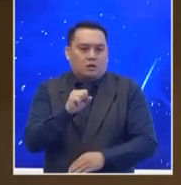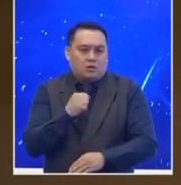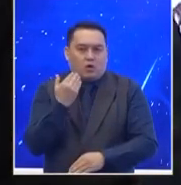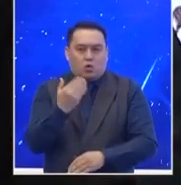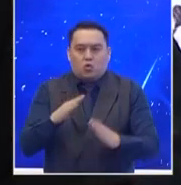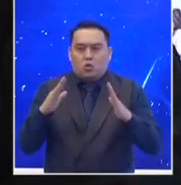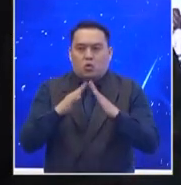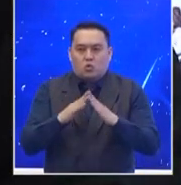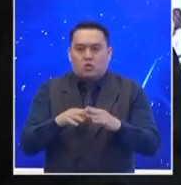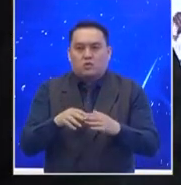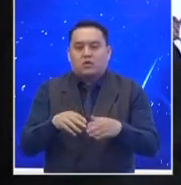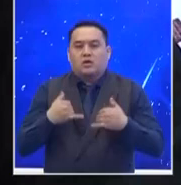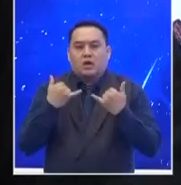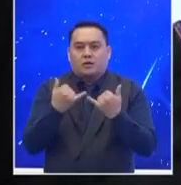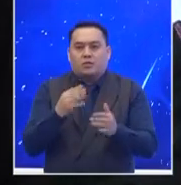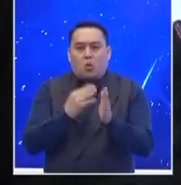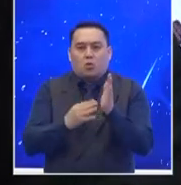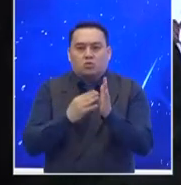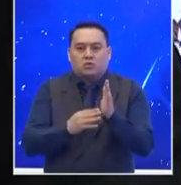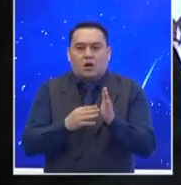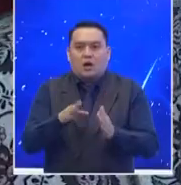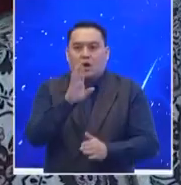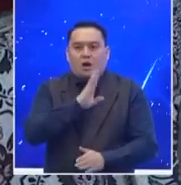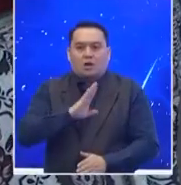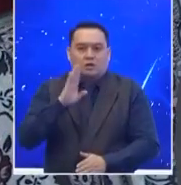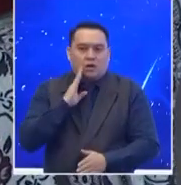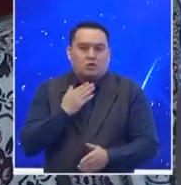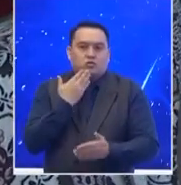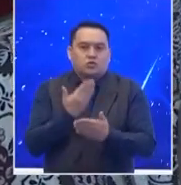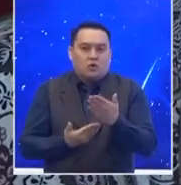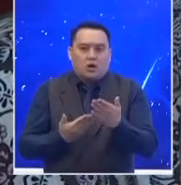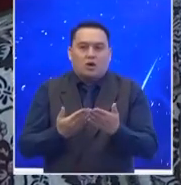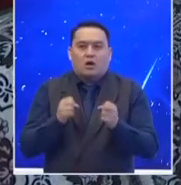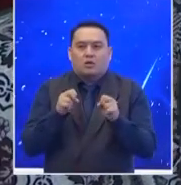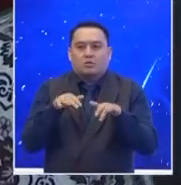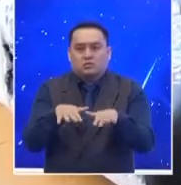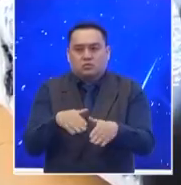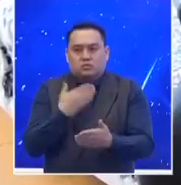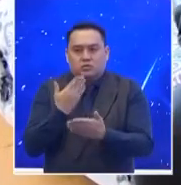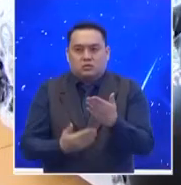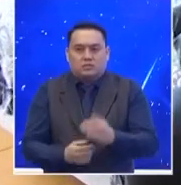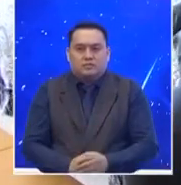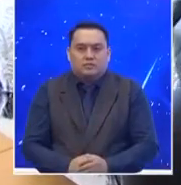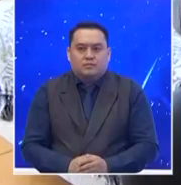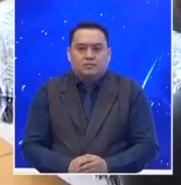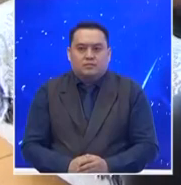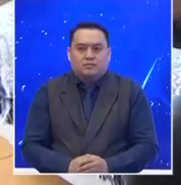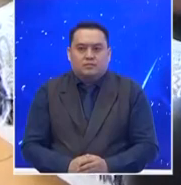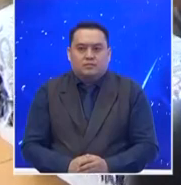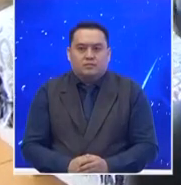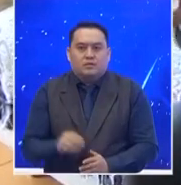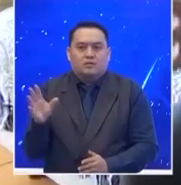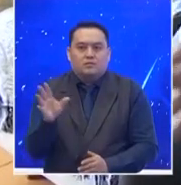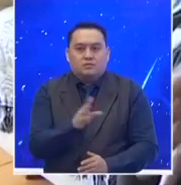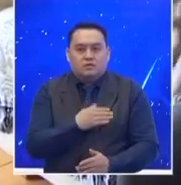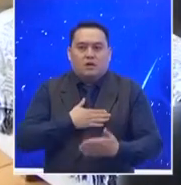Громницкаяның үйіне ат басын тіреді. 90-нан асқан кейуананың көңіл күйін сұрап, қал жағдайын білді. Все хорошие, все красивые. Все